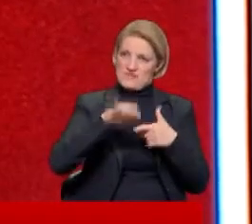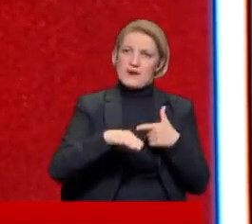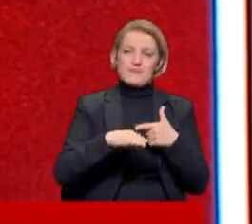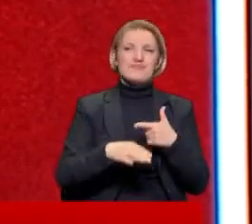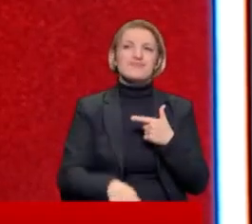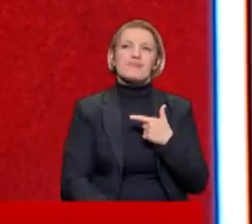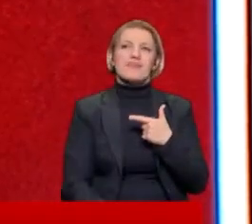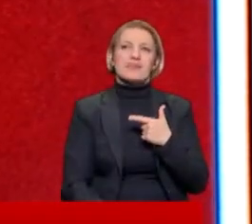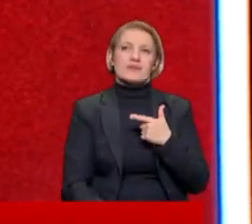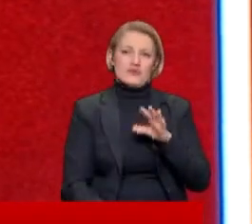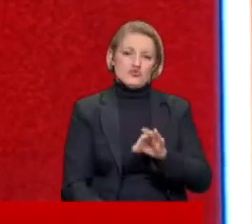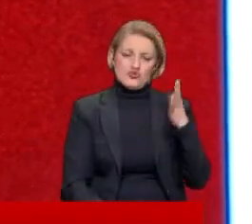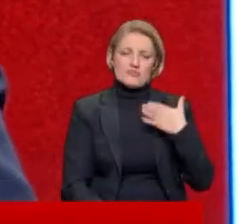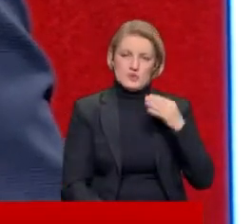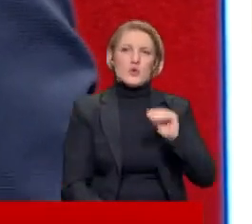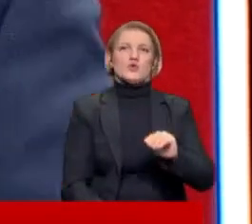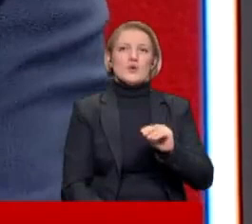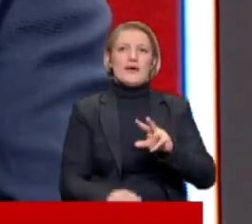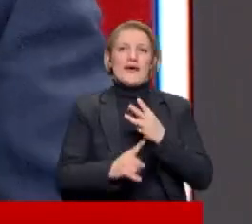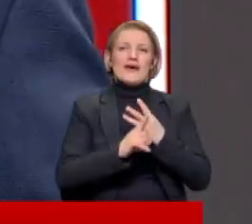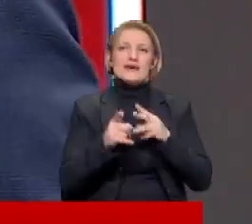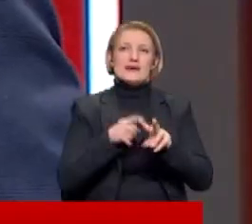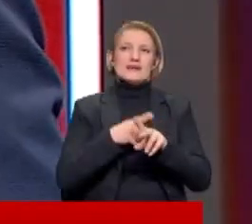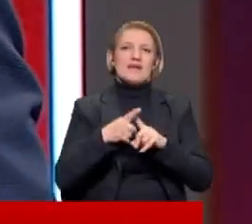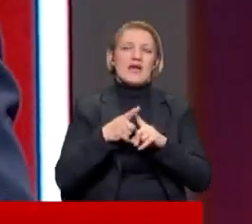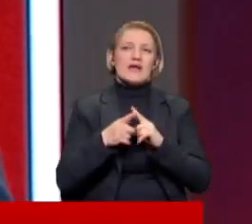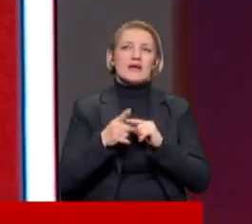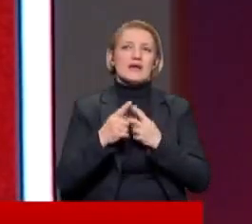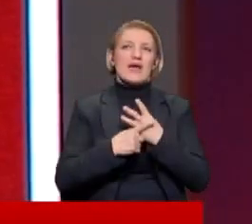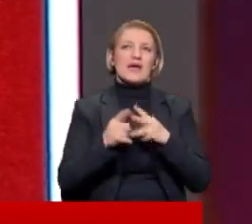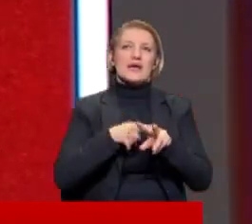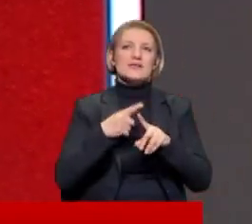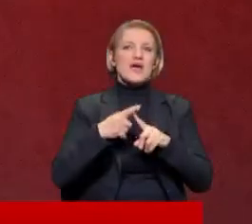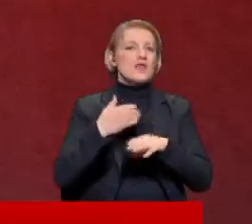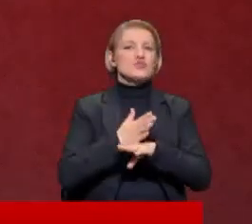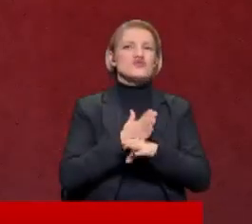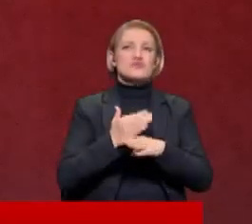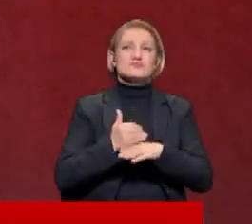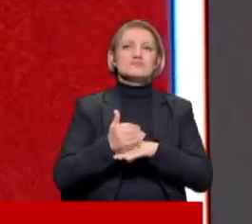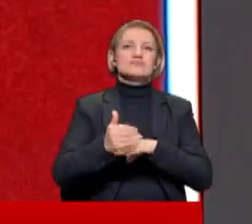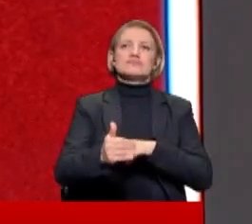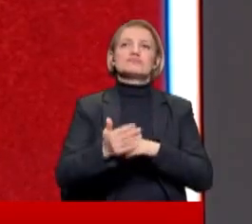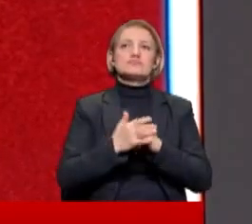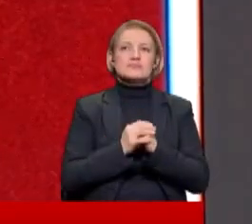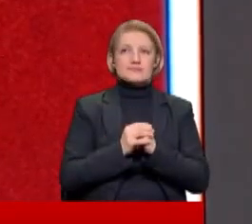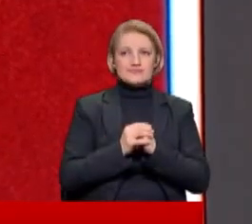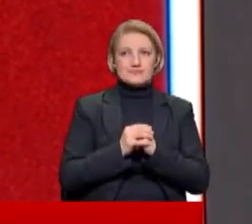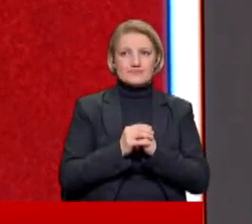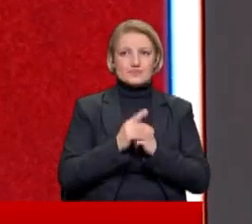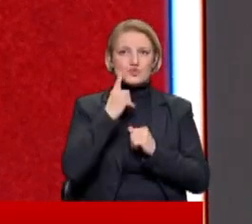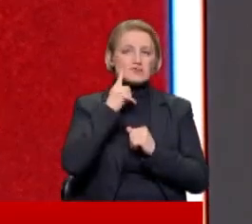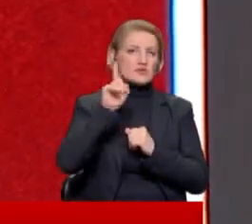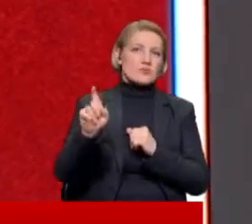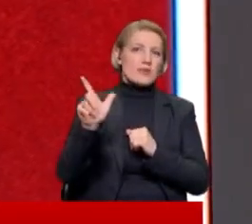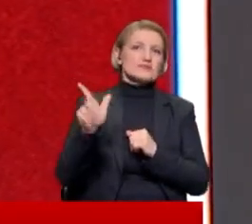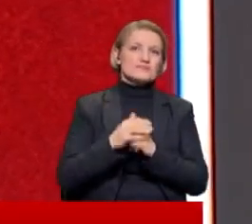bir sorun var. Karşımıza geldi, onu da çözeceğimizi koyduk. EYT, ama binlerce şey var yani. EYT neden gecikiyor? EYT hükümete